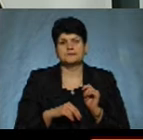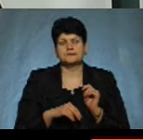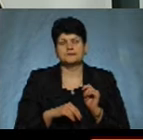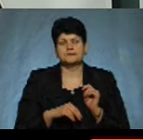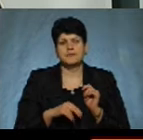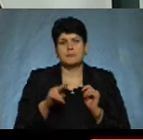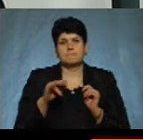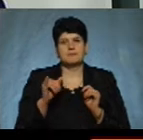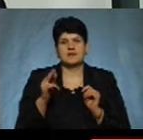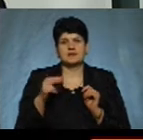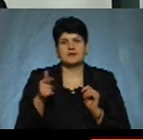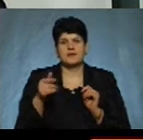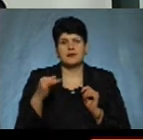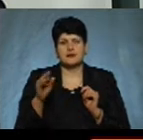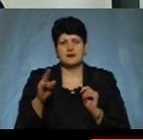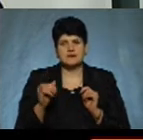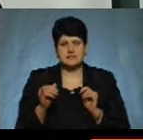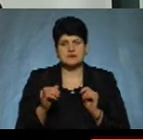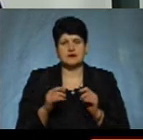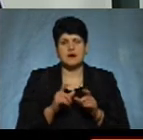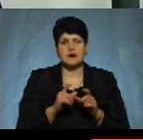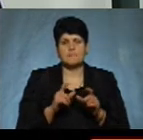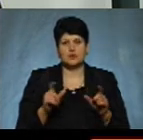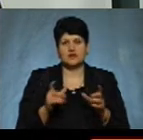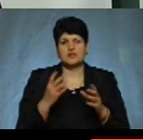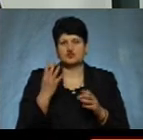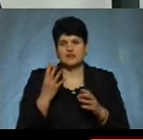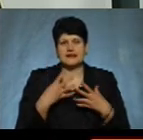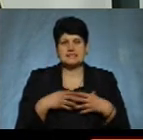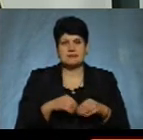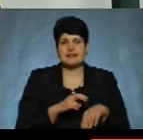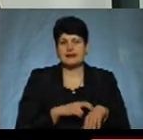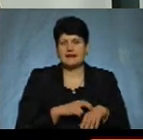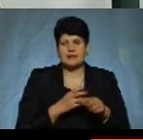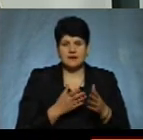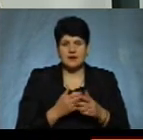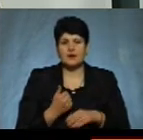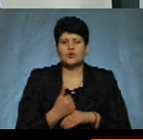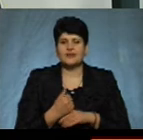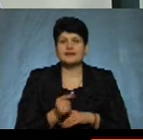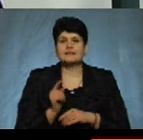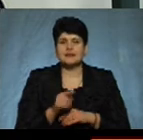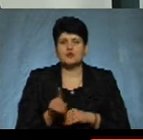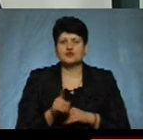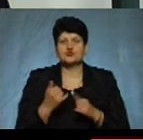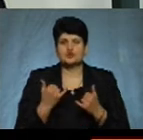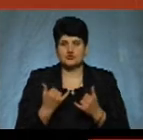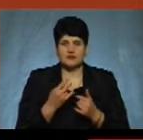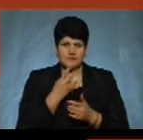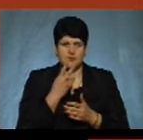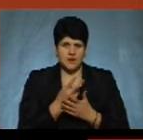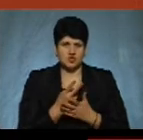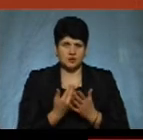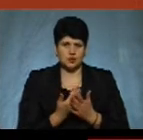в Підгайцях амбулаторія на 4 сімейних лікарі. Але саме основне те, що сьогодні ви от буквально бачили